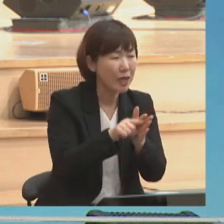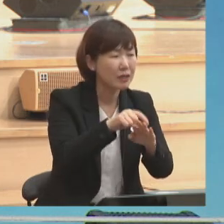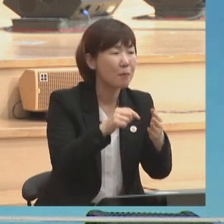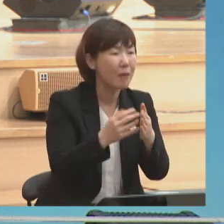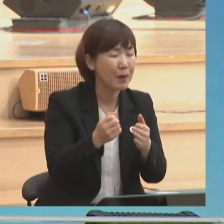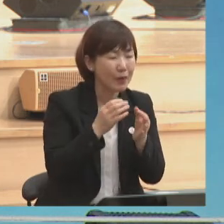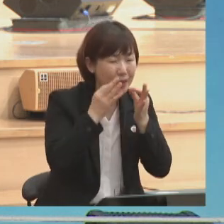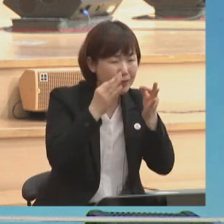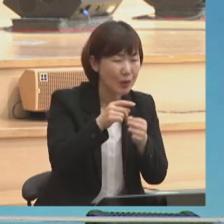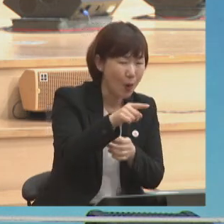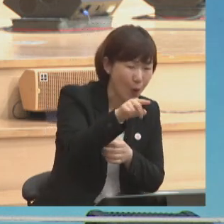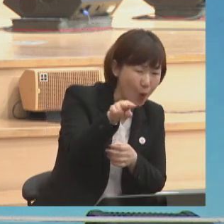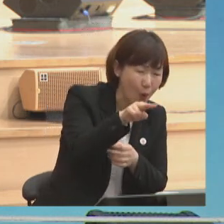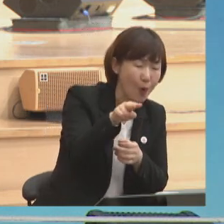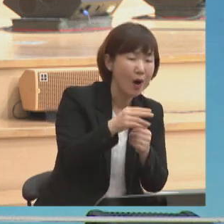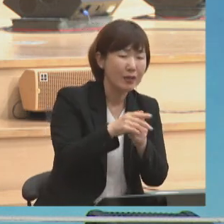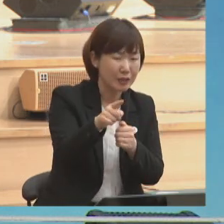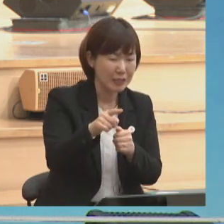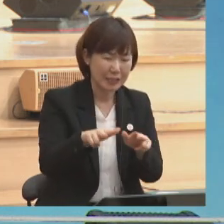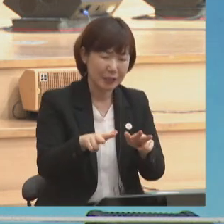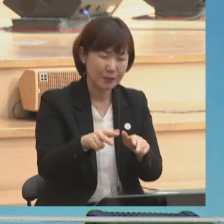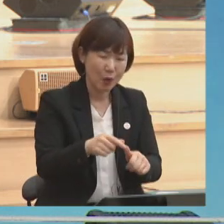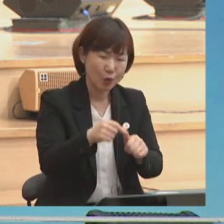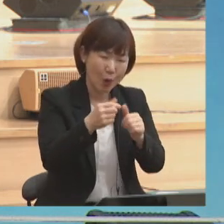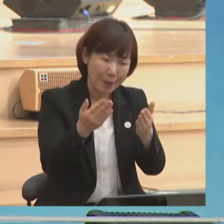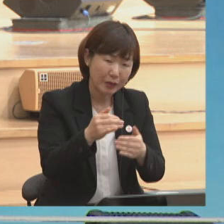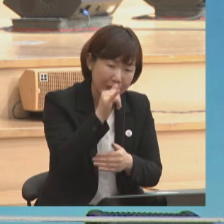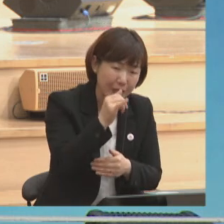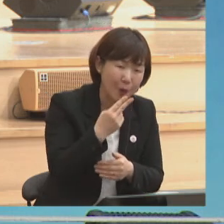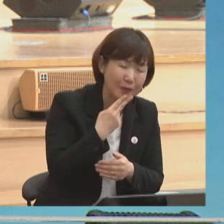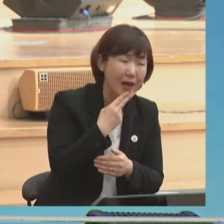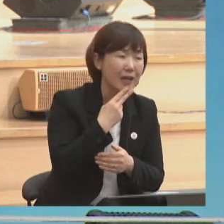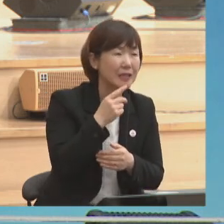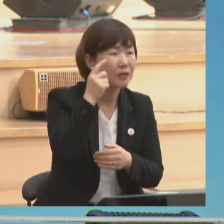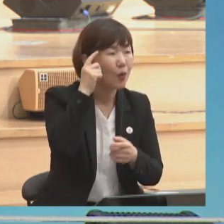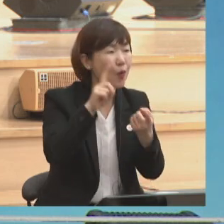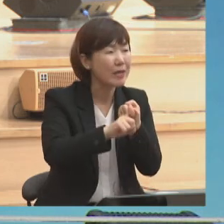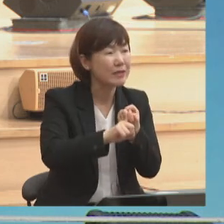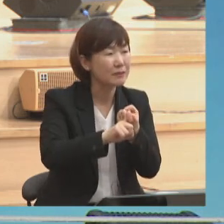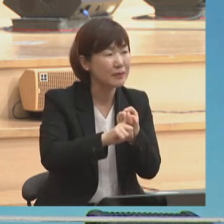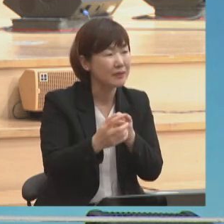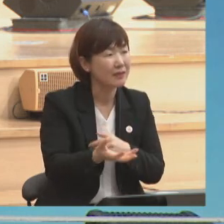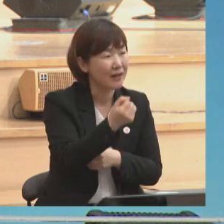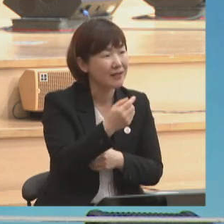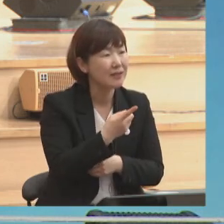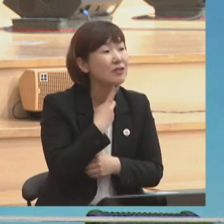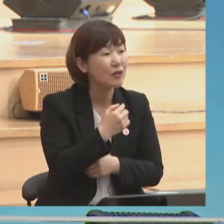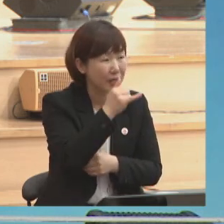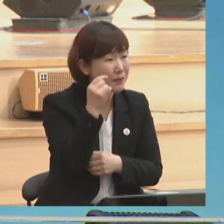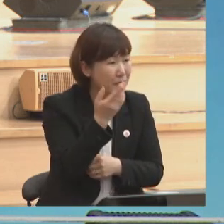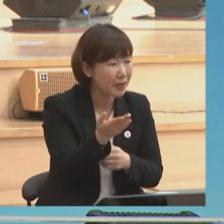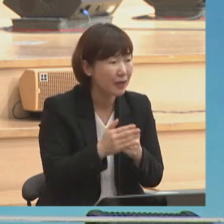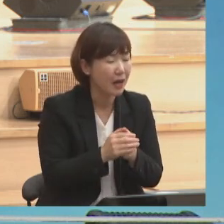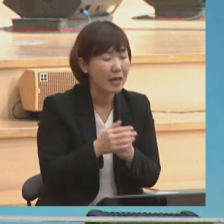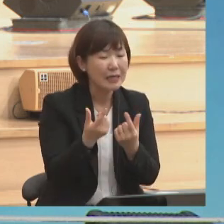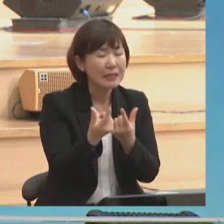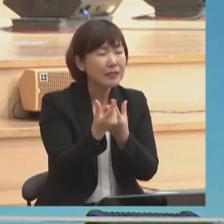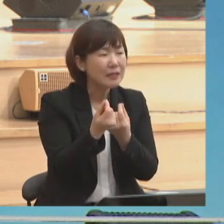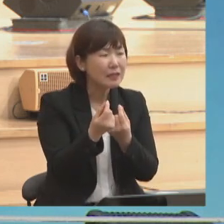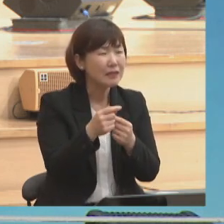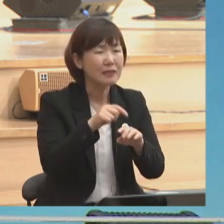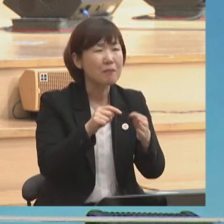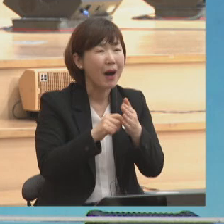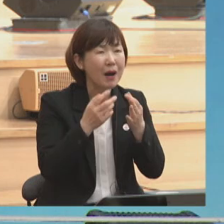있는가 아닌가 그거 생각하면서 주변 사람들을 본 적 있나요? 여러분, 그런 의도가 없는